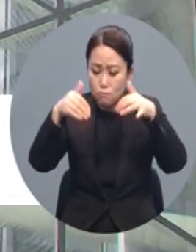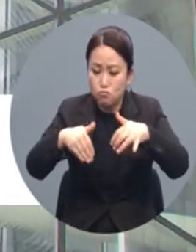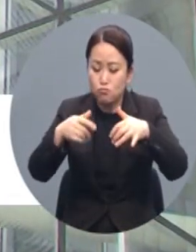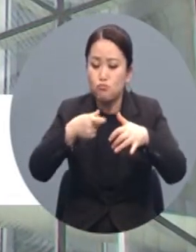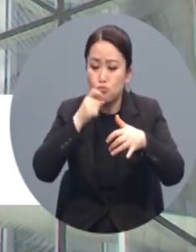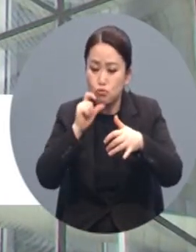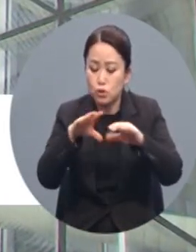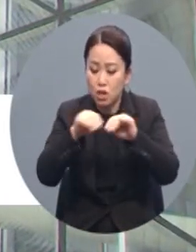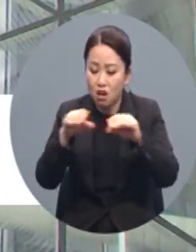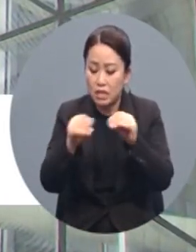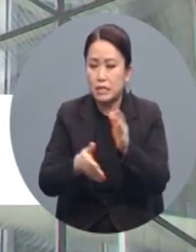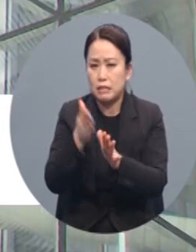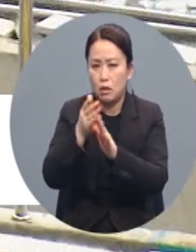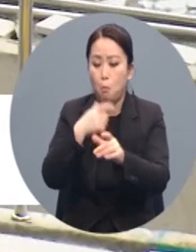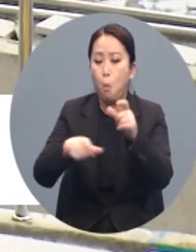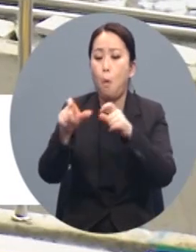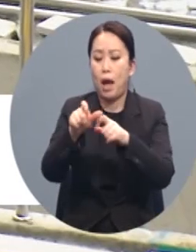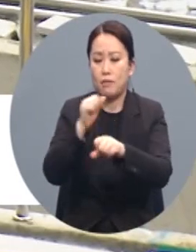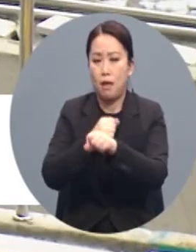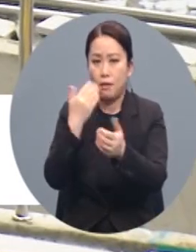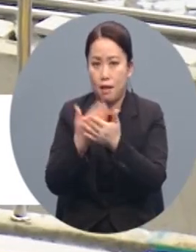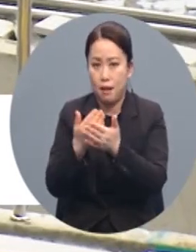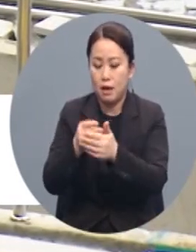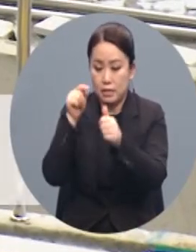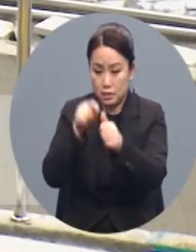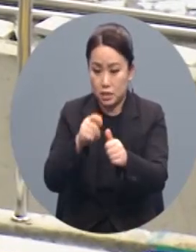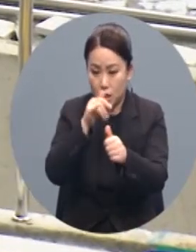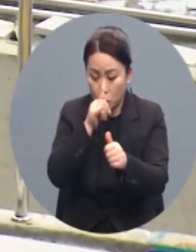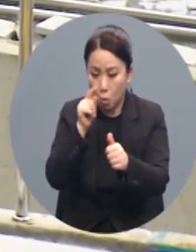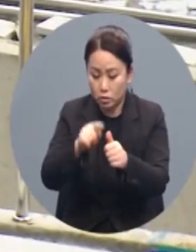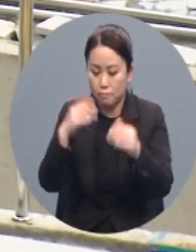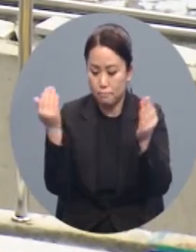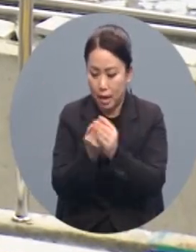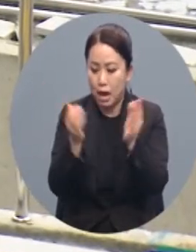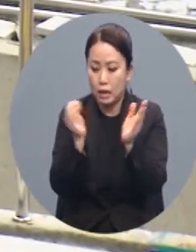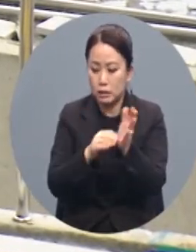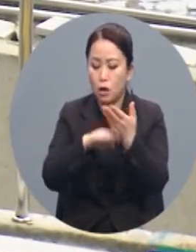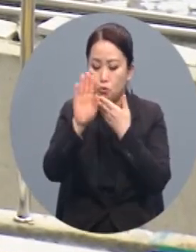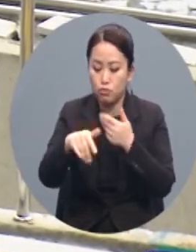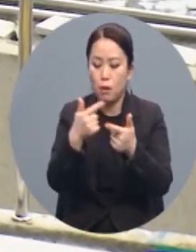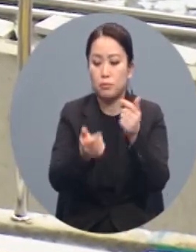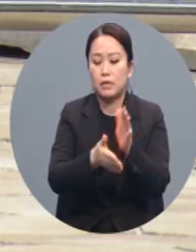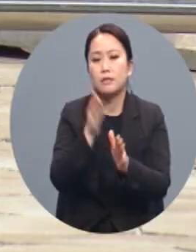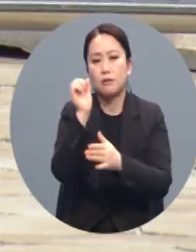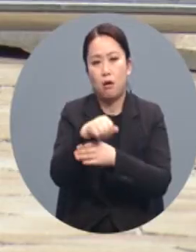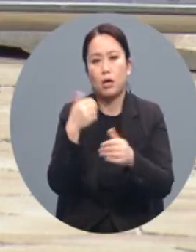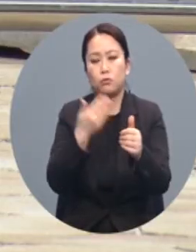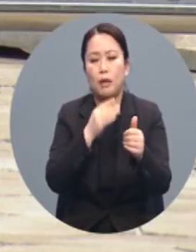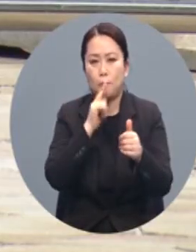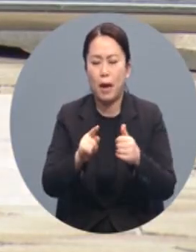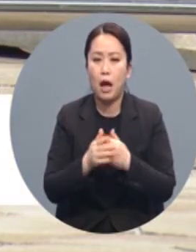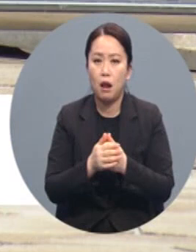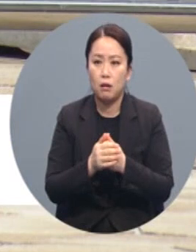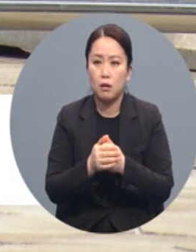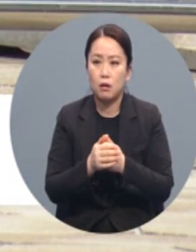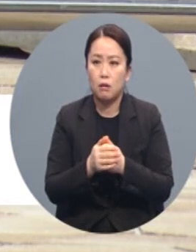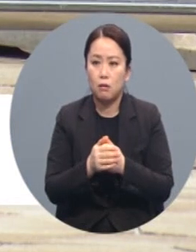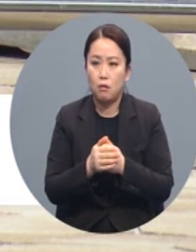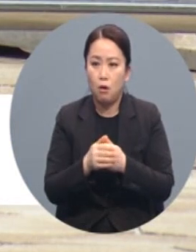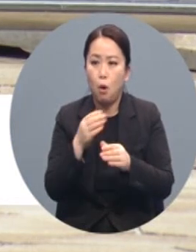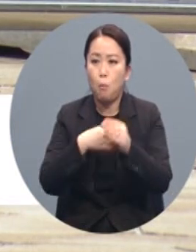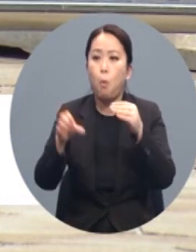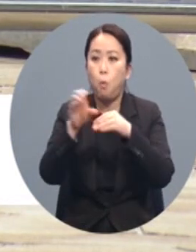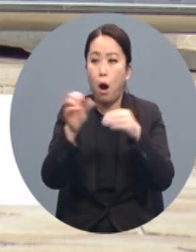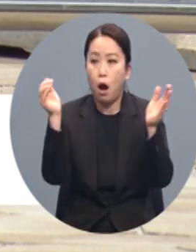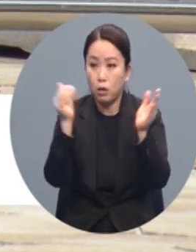지시했고 부산시는 보안이 완료됐다는 회신을 토대로 사용 승인을 해줬던 겁니다. 보안이 내려와서 거기에다 회신 일이